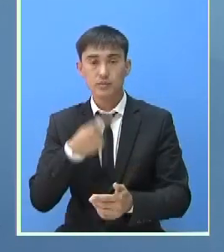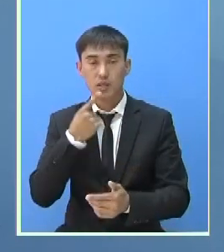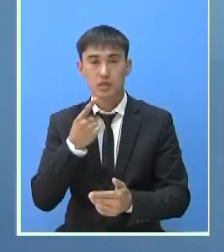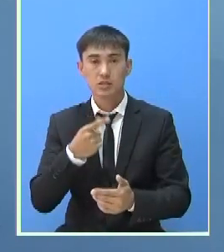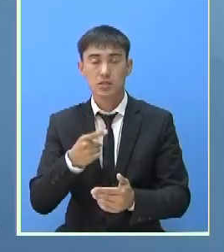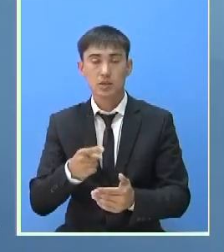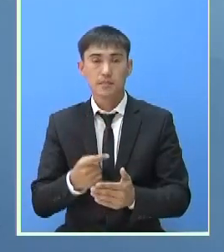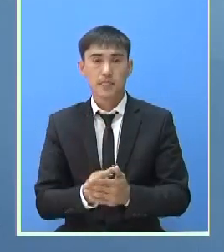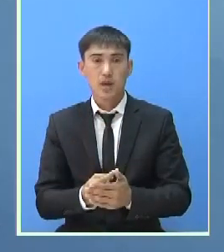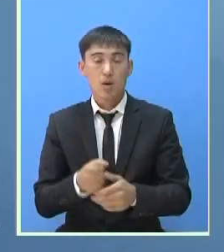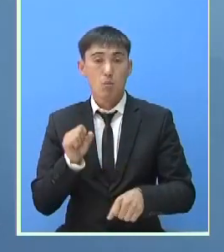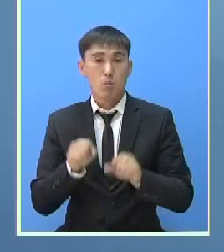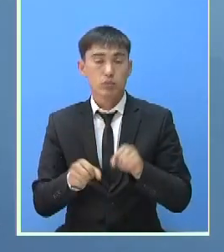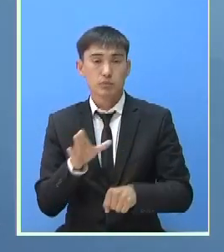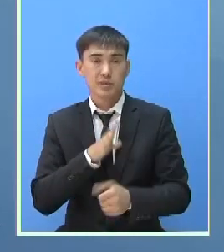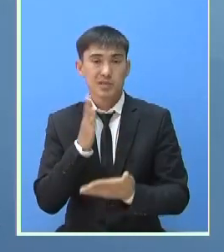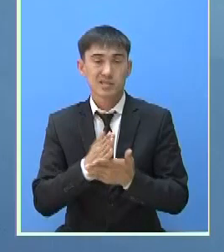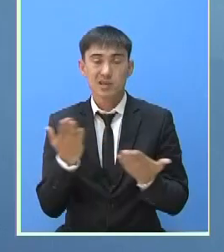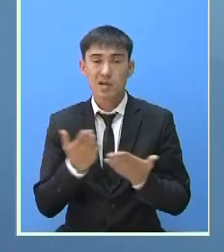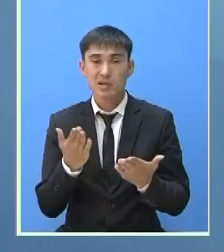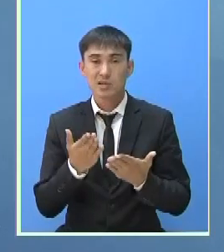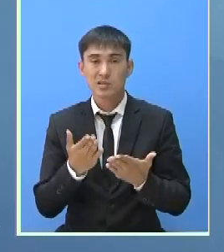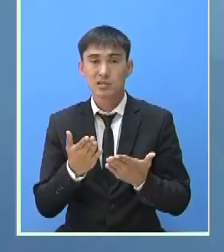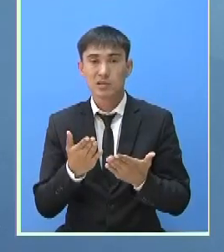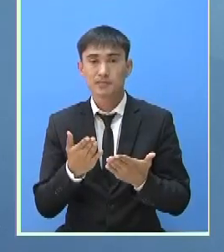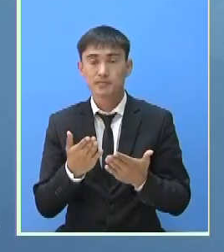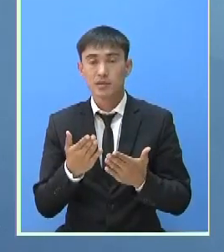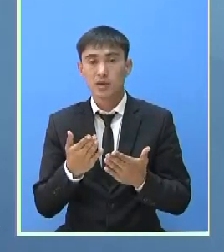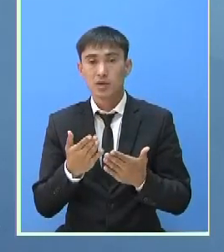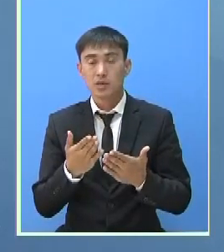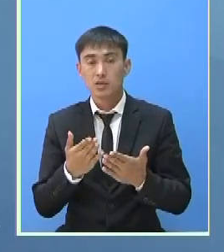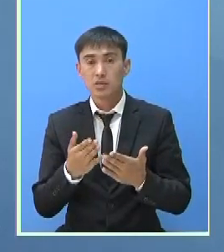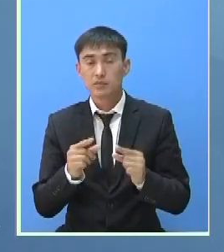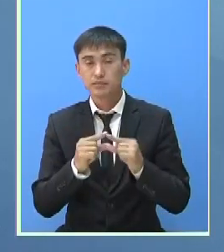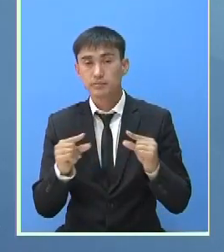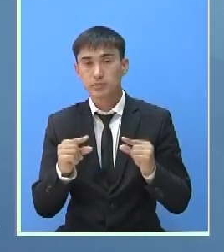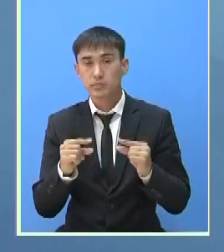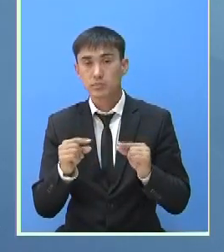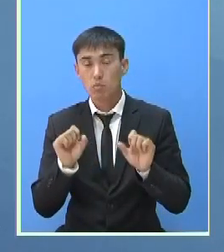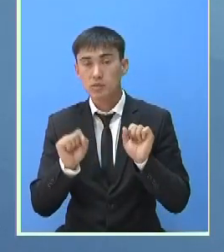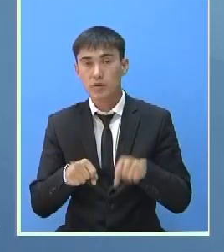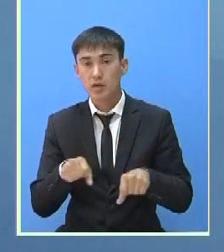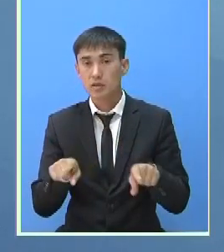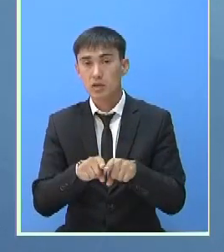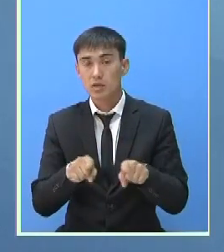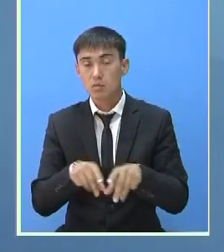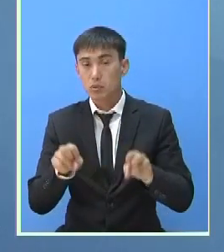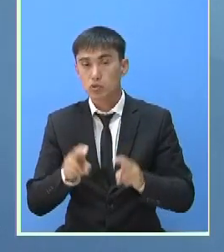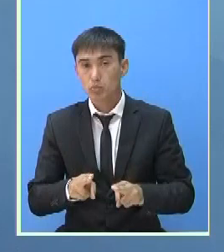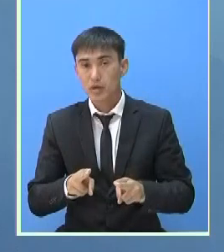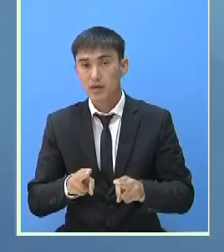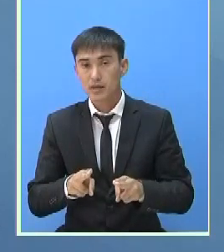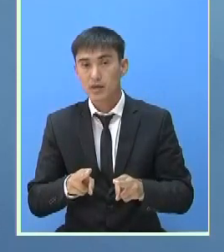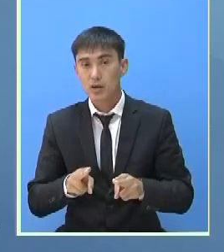пожалуйста, может быть, есть какие-то изъяны в нашем законодательстве, которые позволяют вот совершать подобного рода преступления?